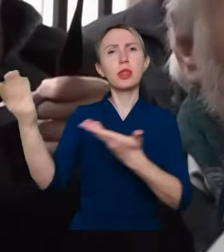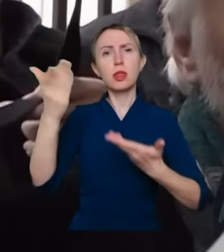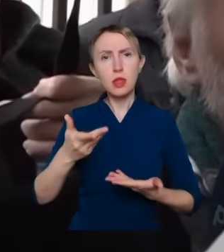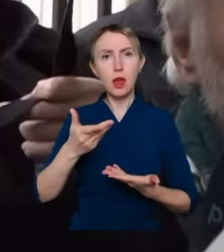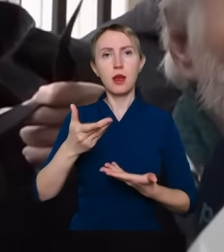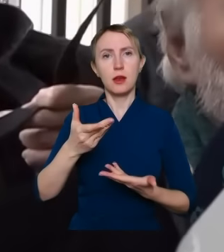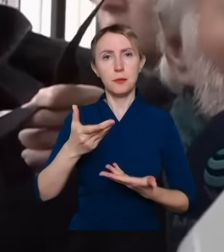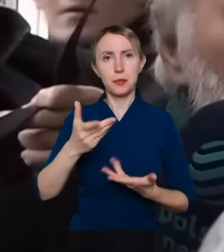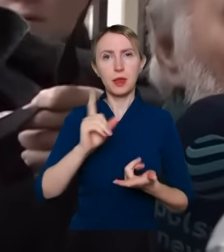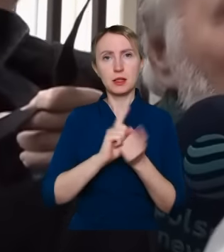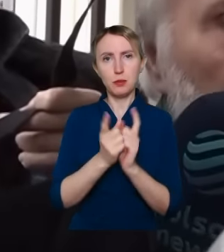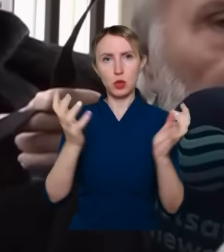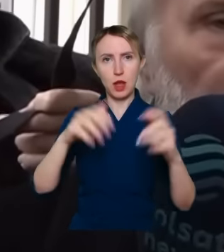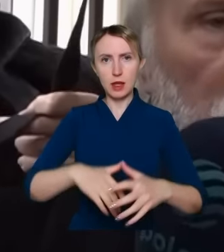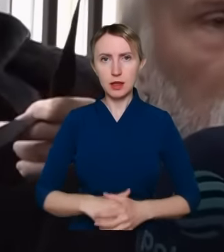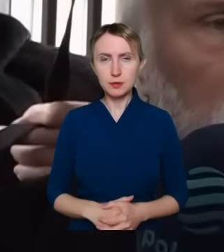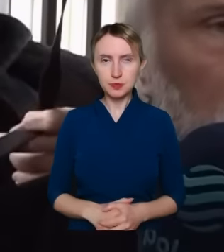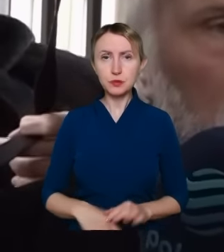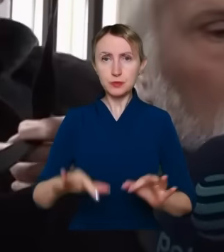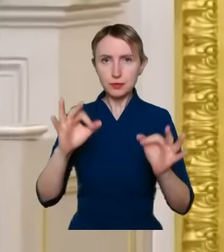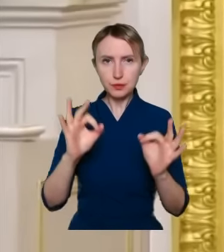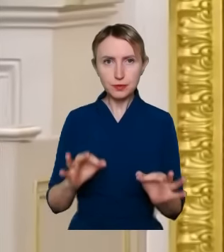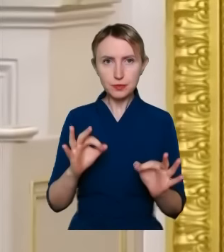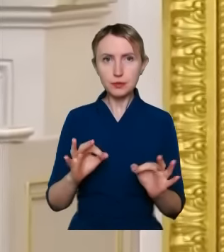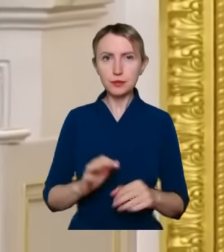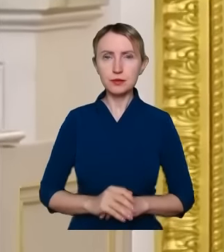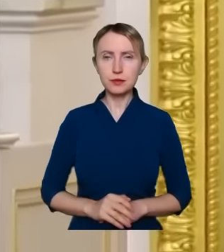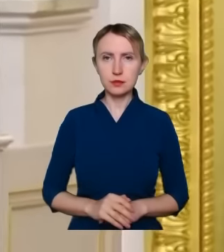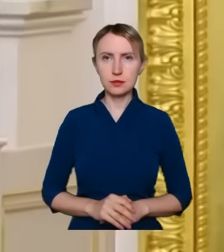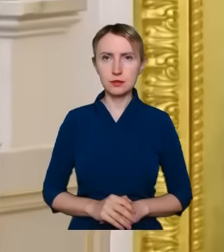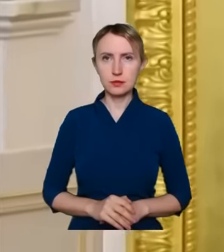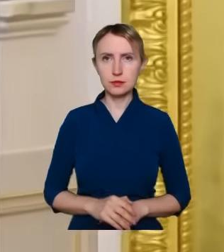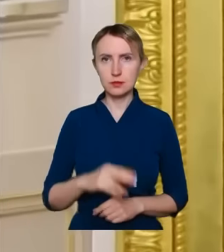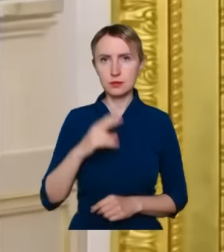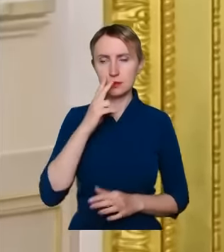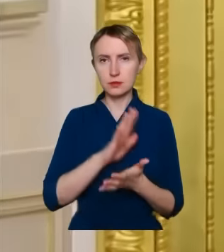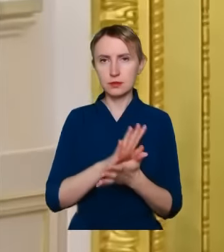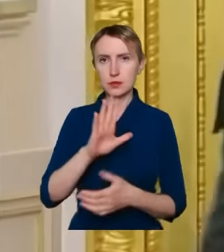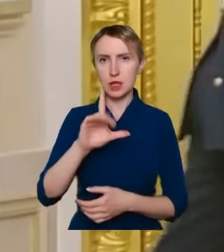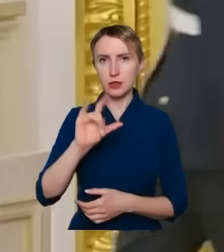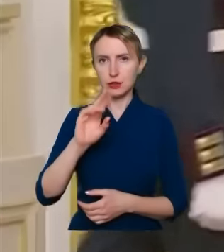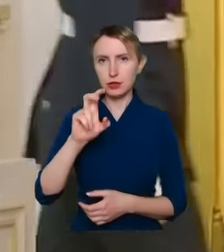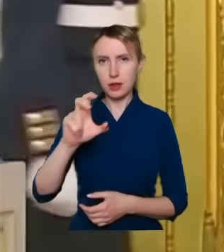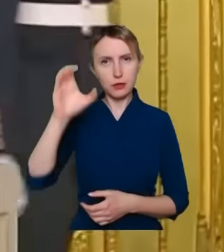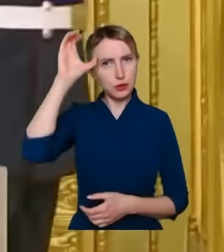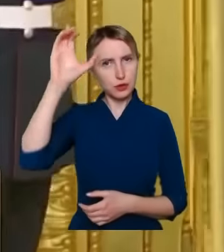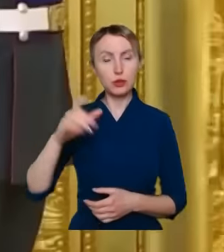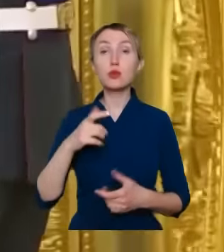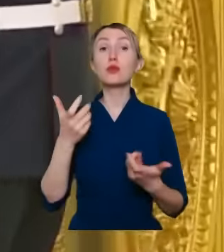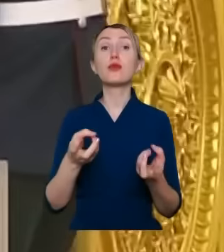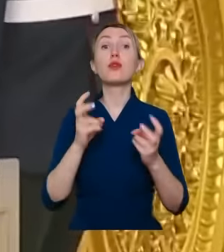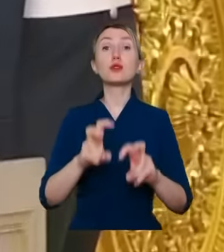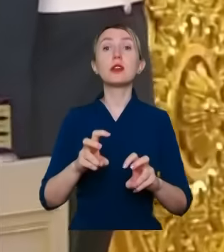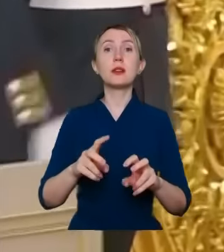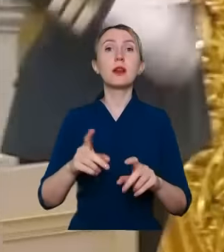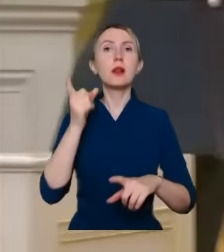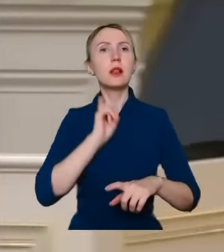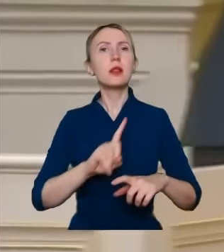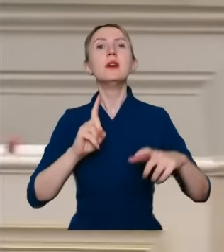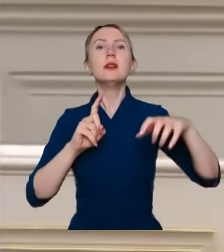tym tym spotkan które dzisia miejsce wskazuje publicysta typowym